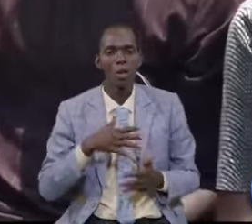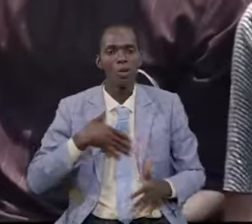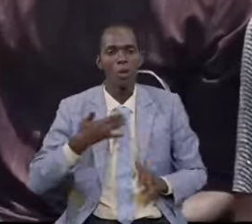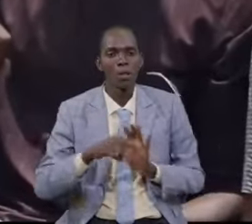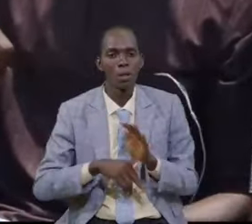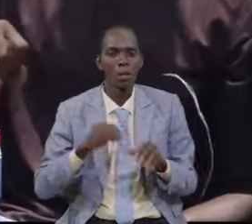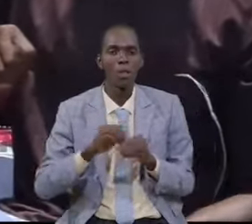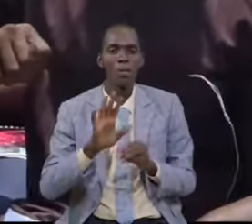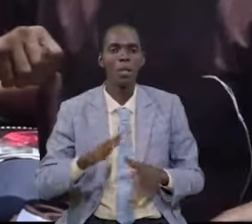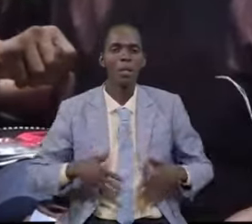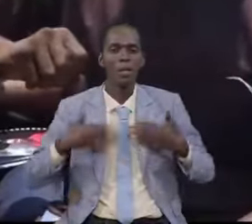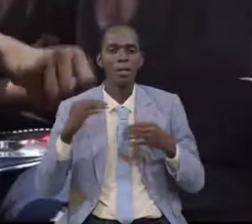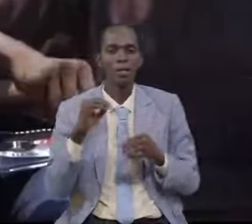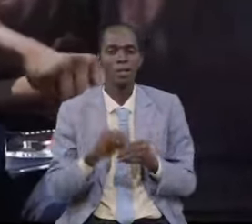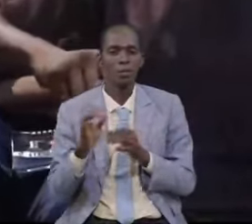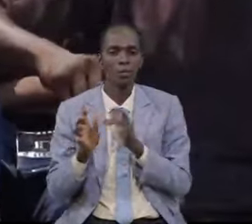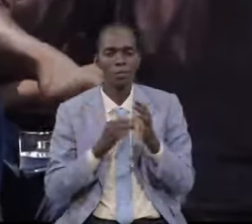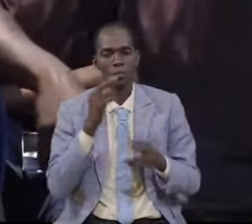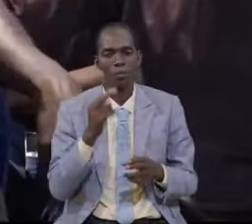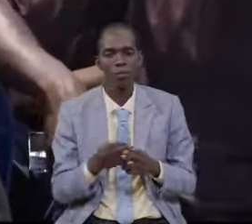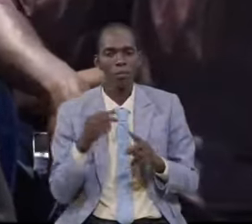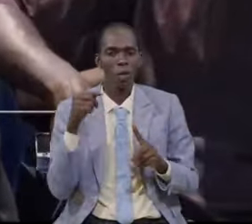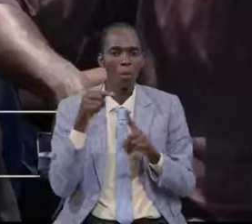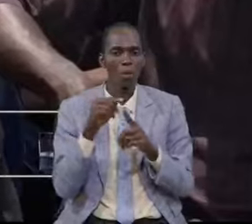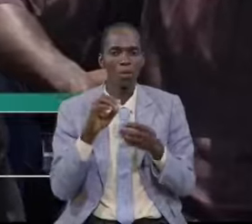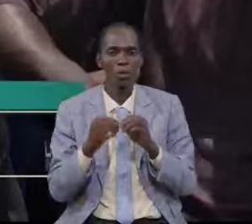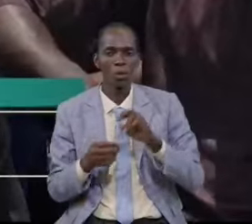Jésus. Deuxième point maintenant.